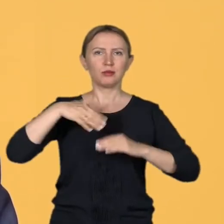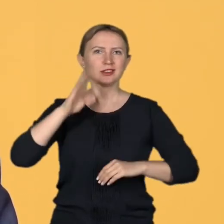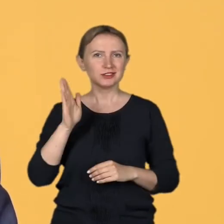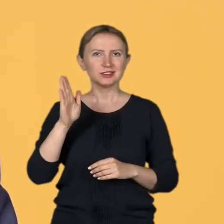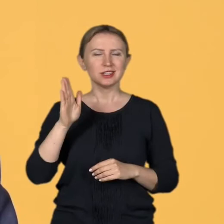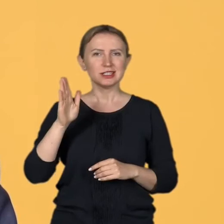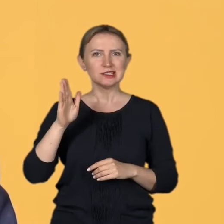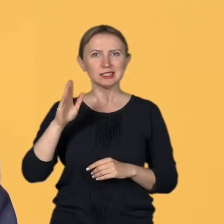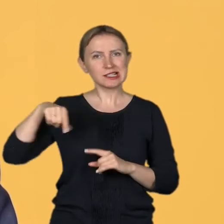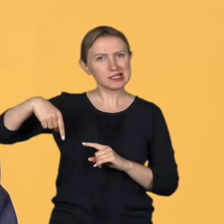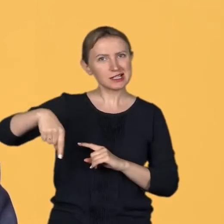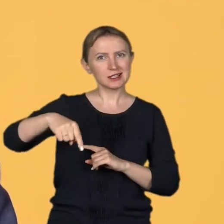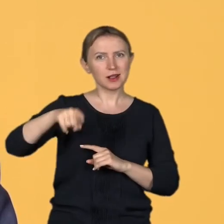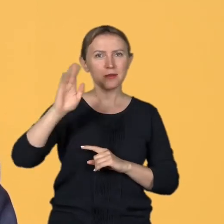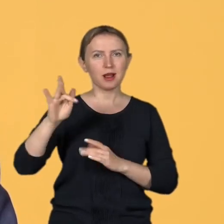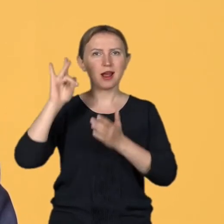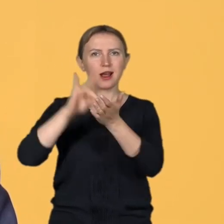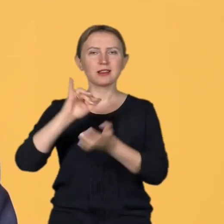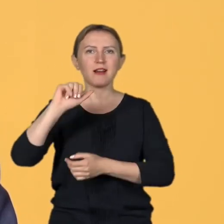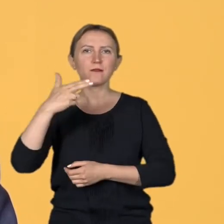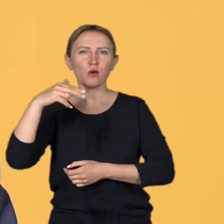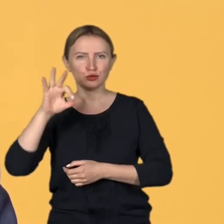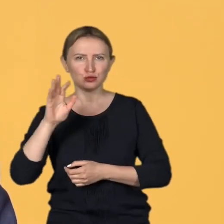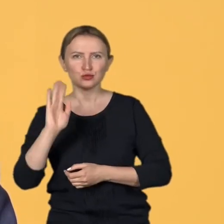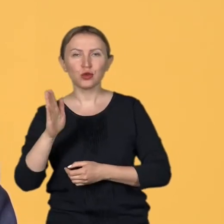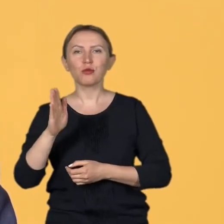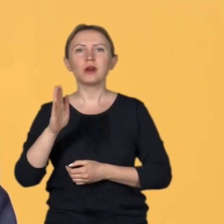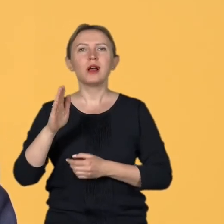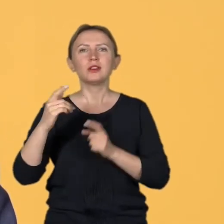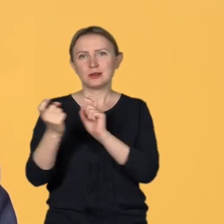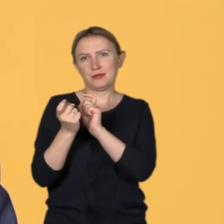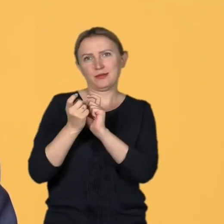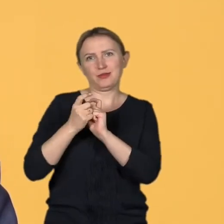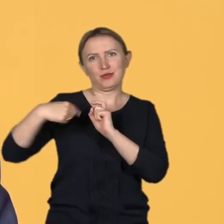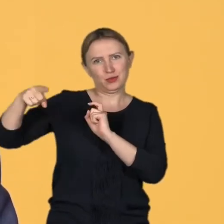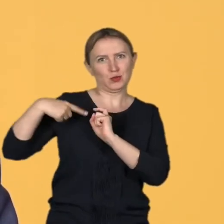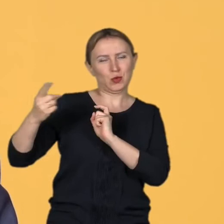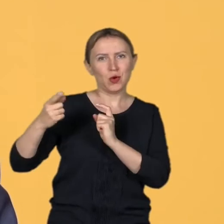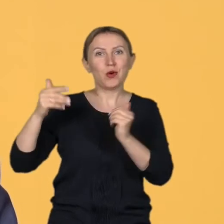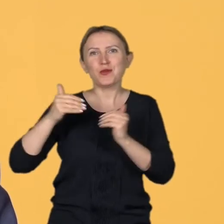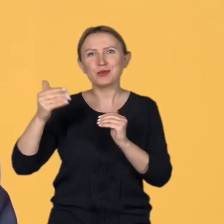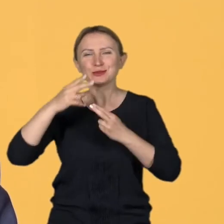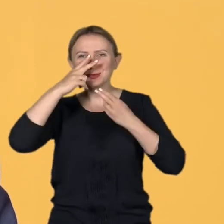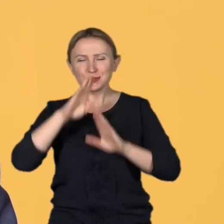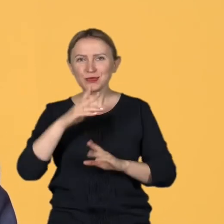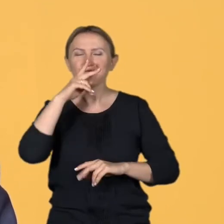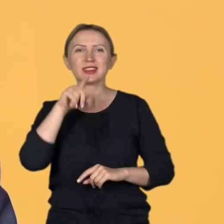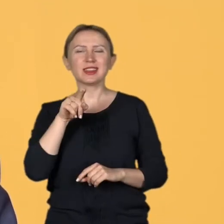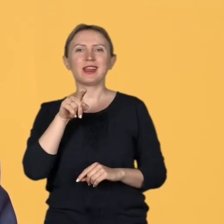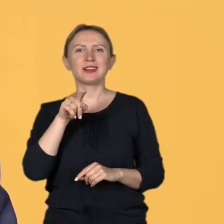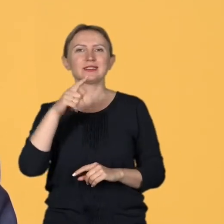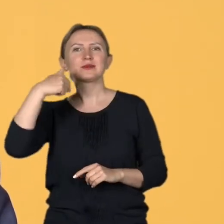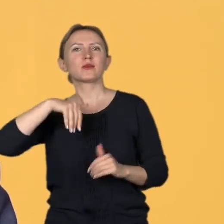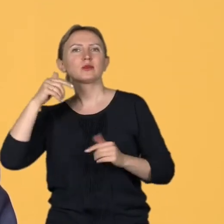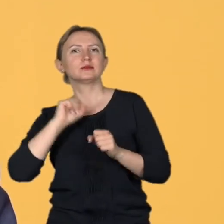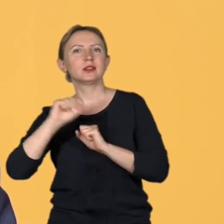wydarzyć w niedalekiej przyszłości w Jaworznie, który zresztą sąsiadujemy, prawda, więc to może pokazywać, że może